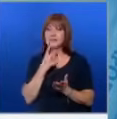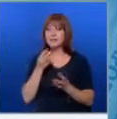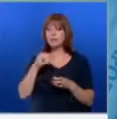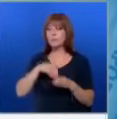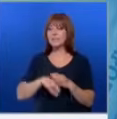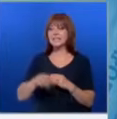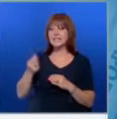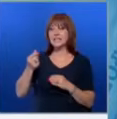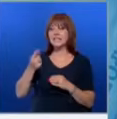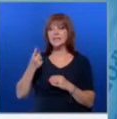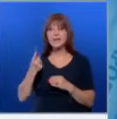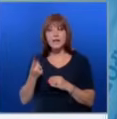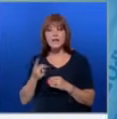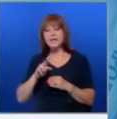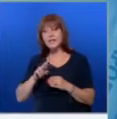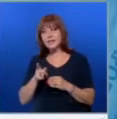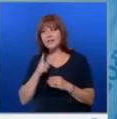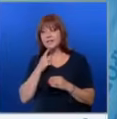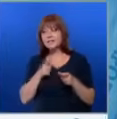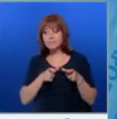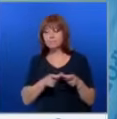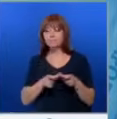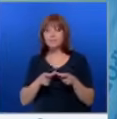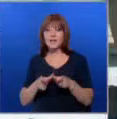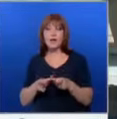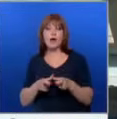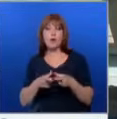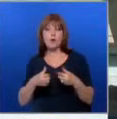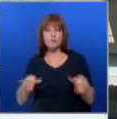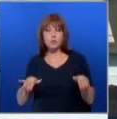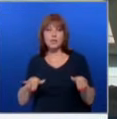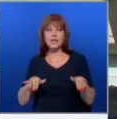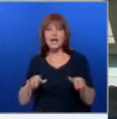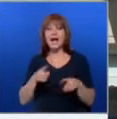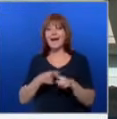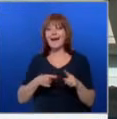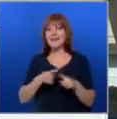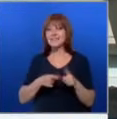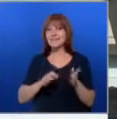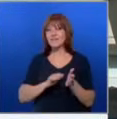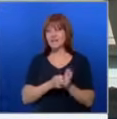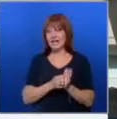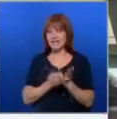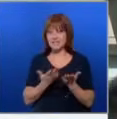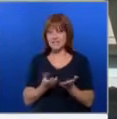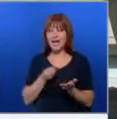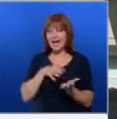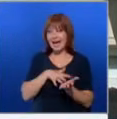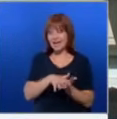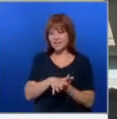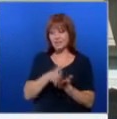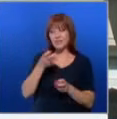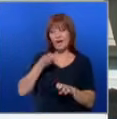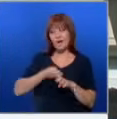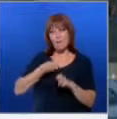допълнителни средства от други пера или да се разблокира резервът на касата. Разходите в болничната помощ са по-големи. Там също се